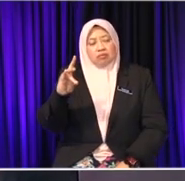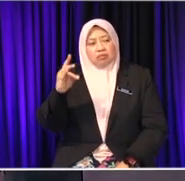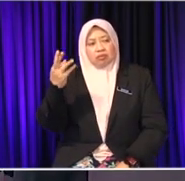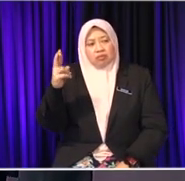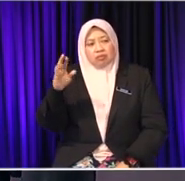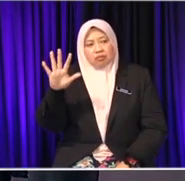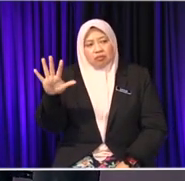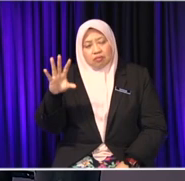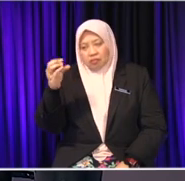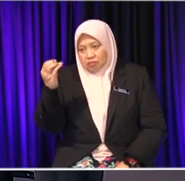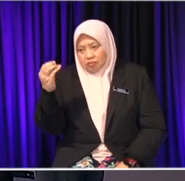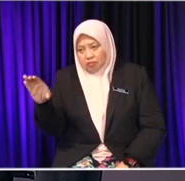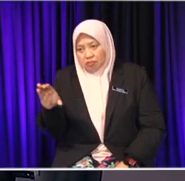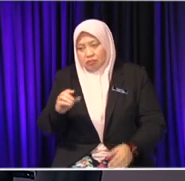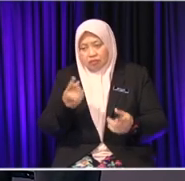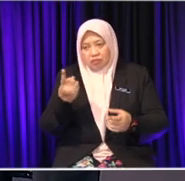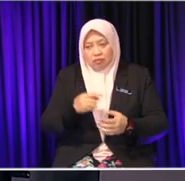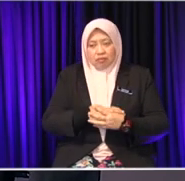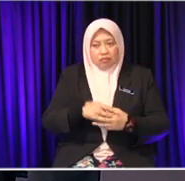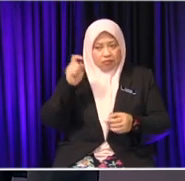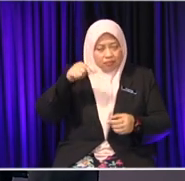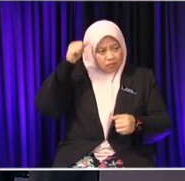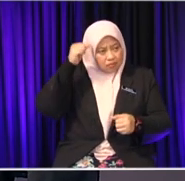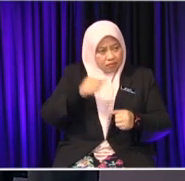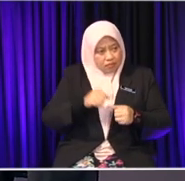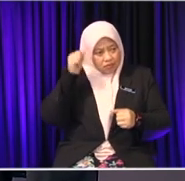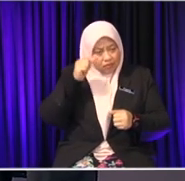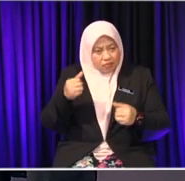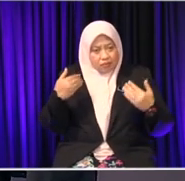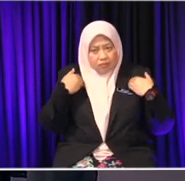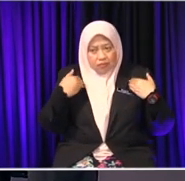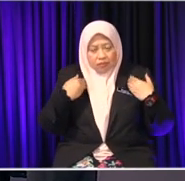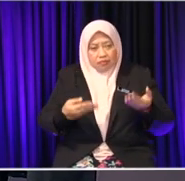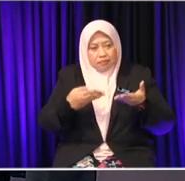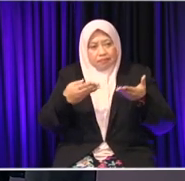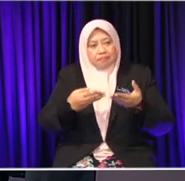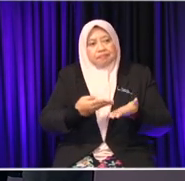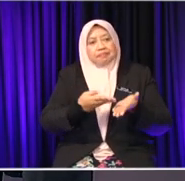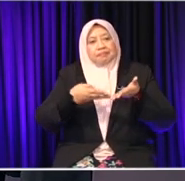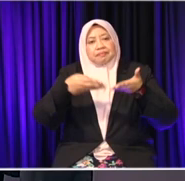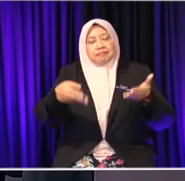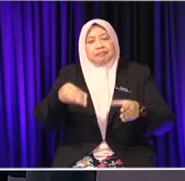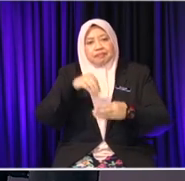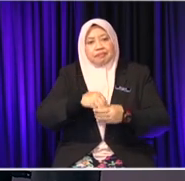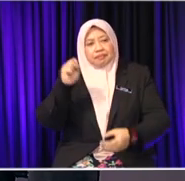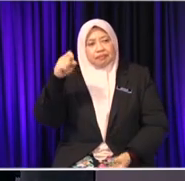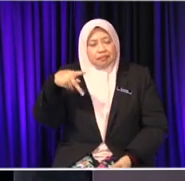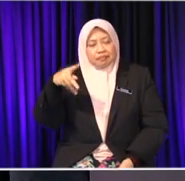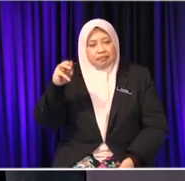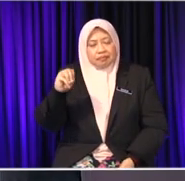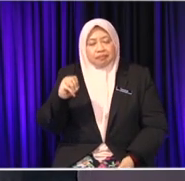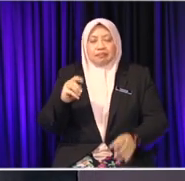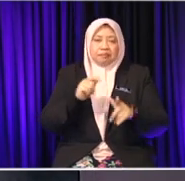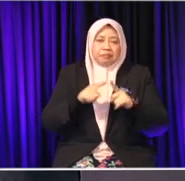tak cukup karena ingat formulir tapi kadang-kadang murid nih jadi